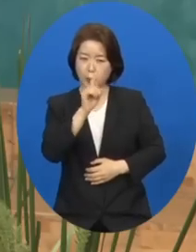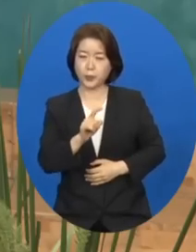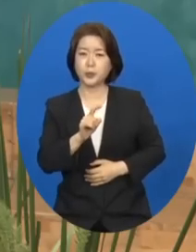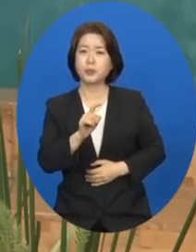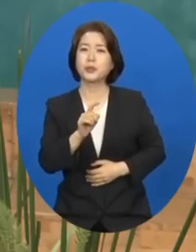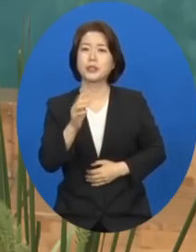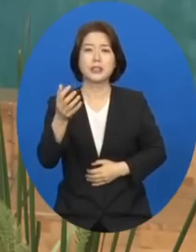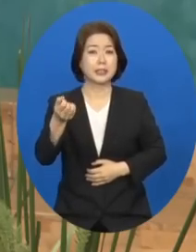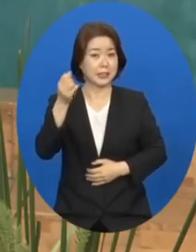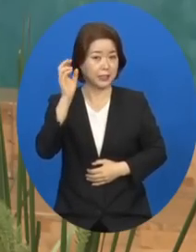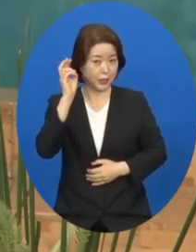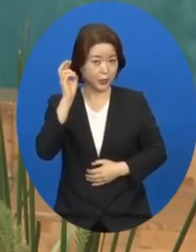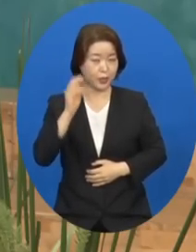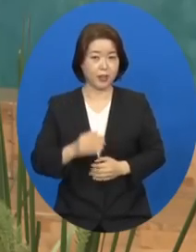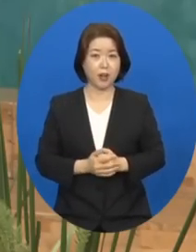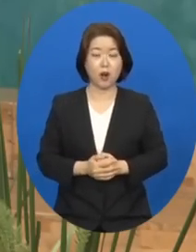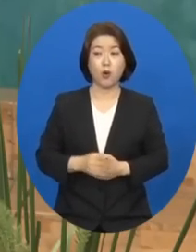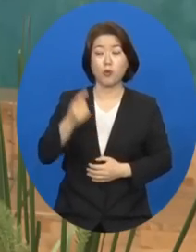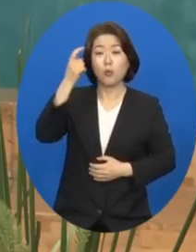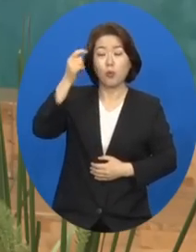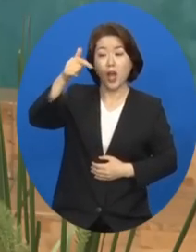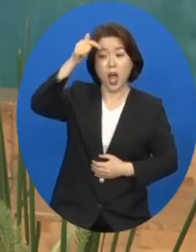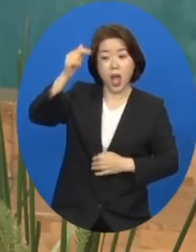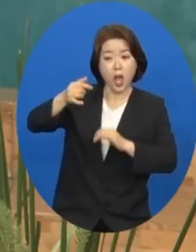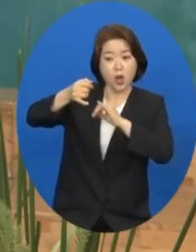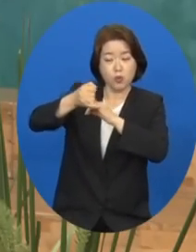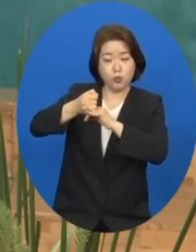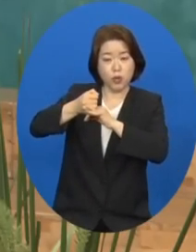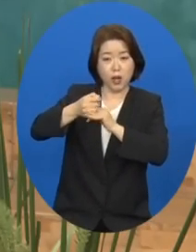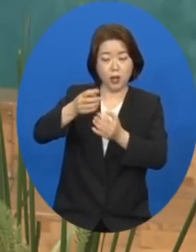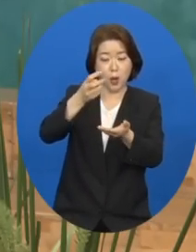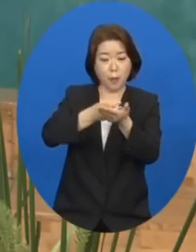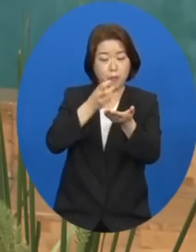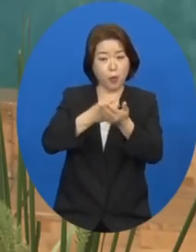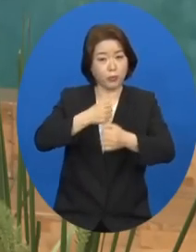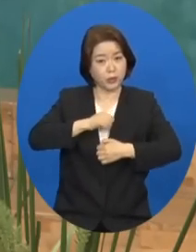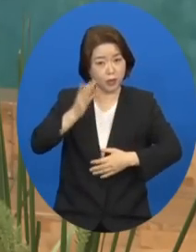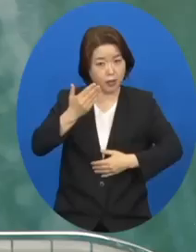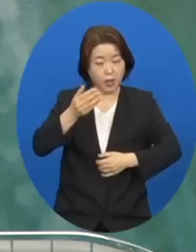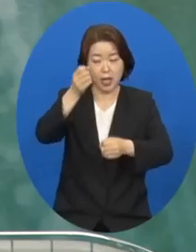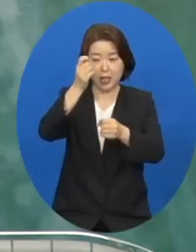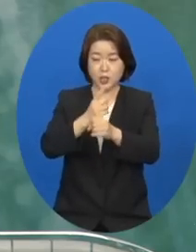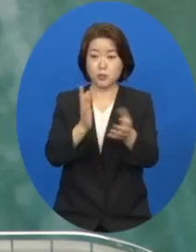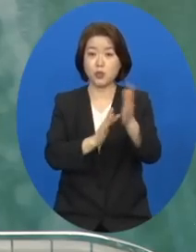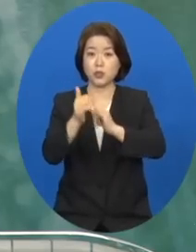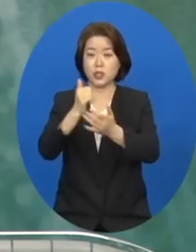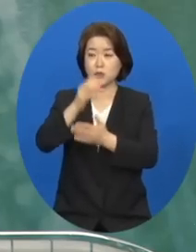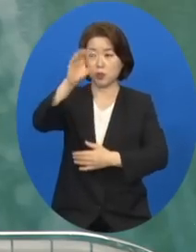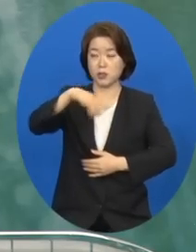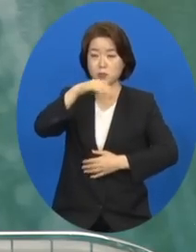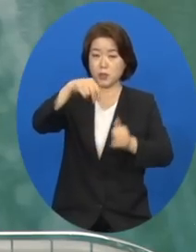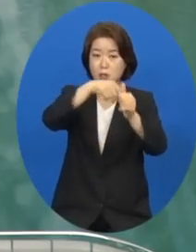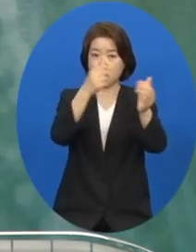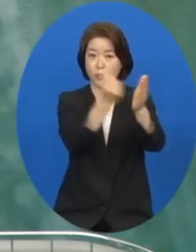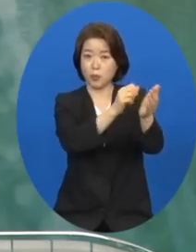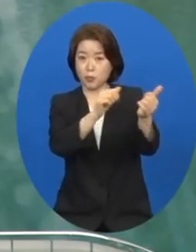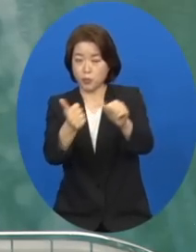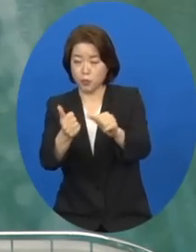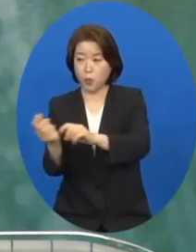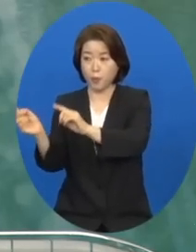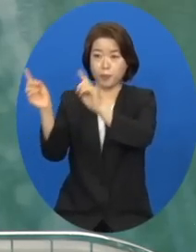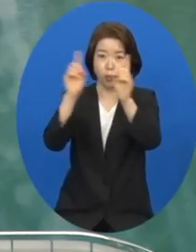수도 있습니다 우리가 왜 구약의 율법을 지켜야 합니까 이미 예수님께서 십자가에서 죽으시고 부활하셔서